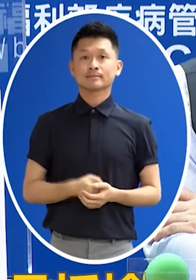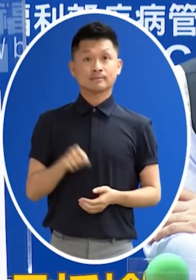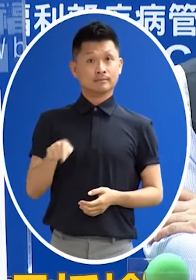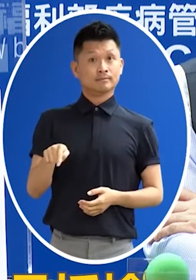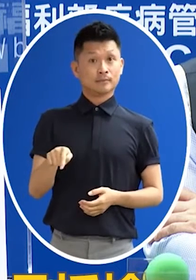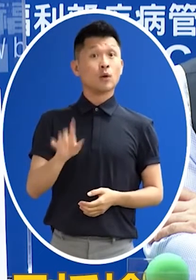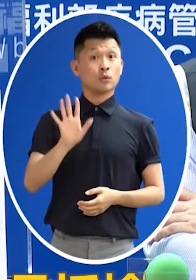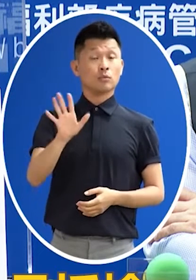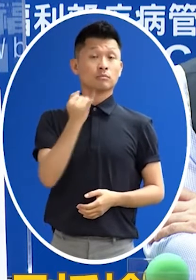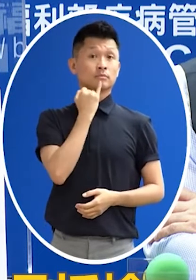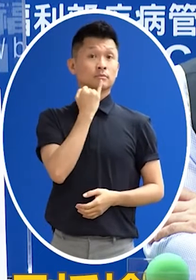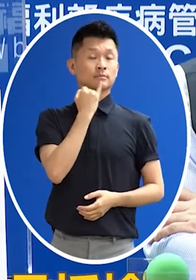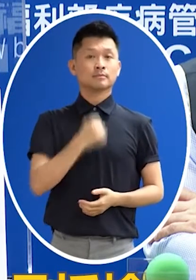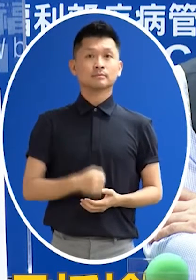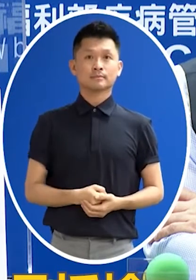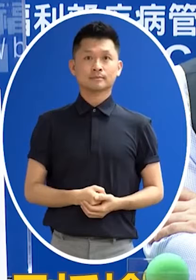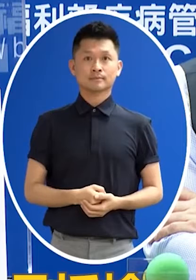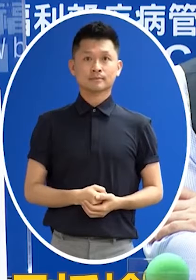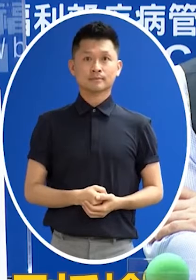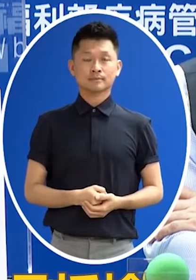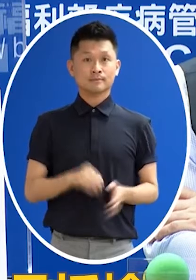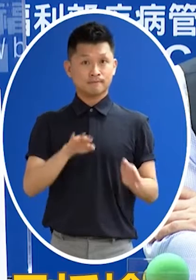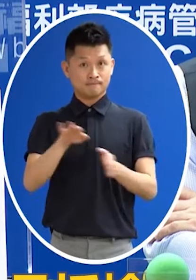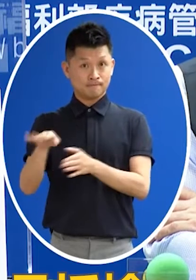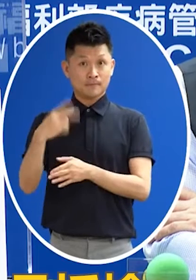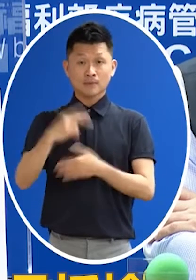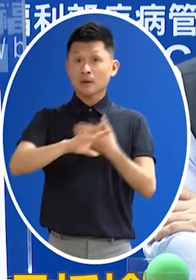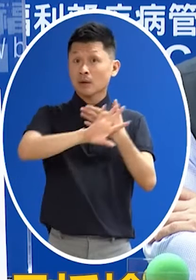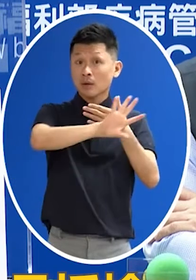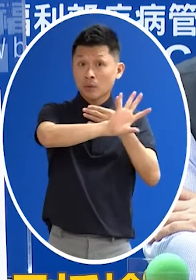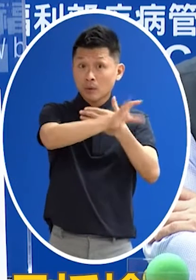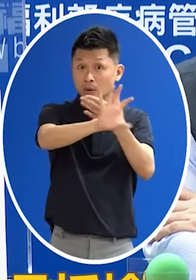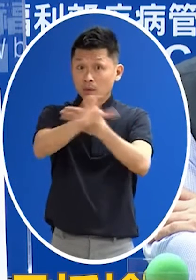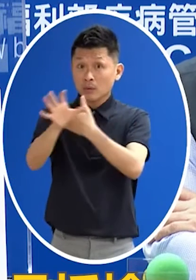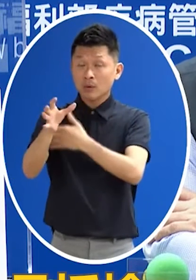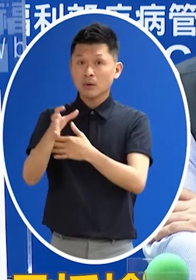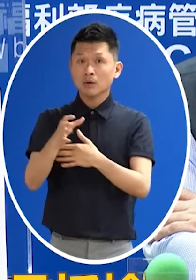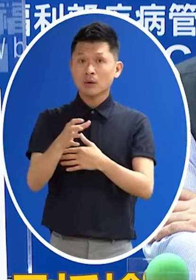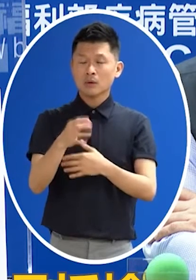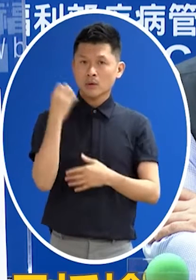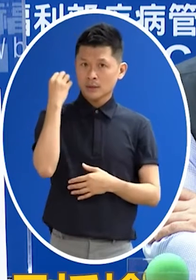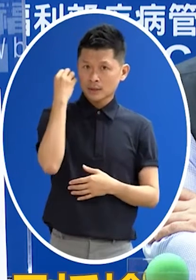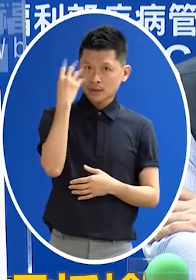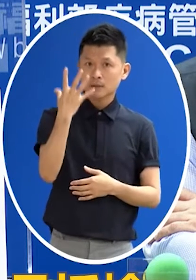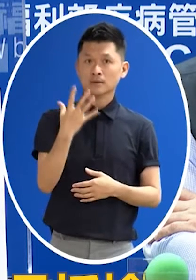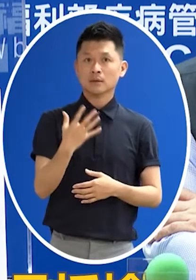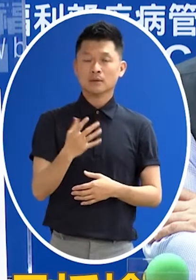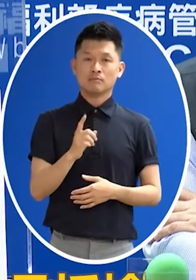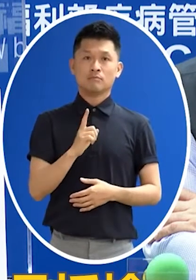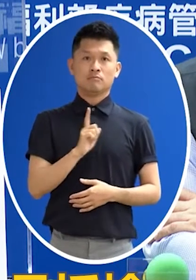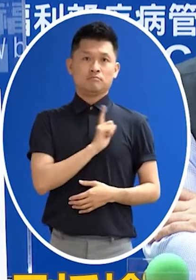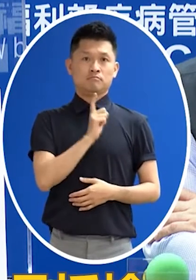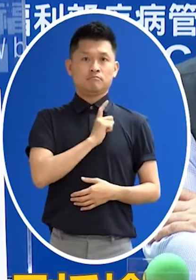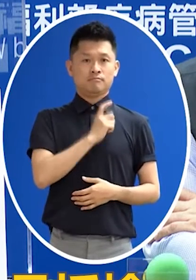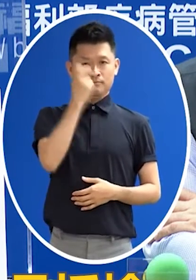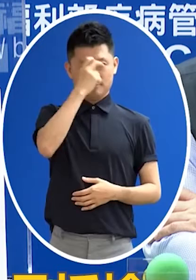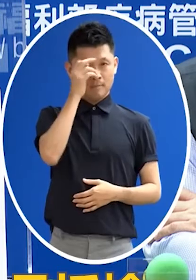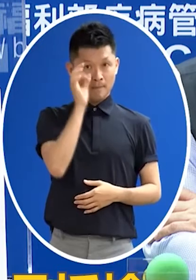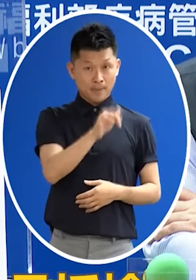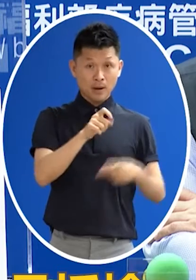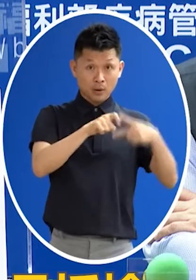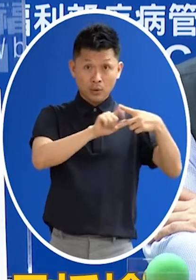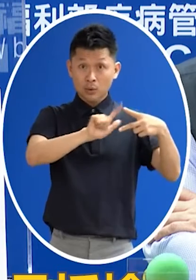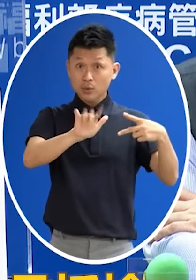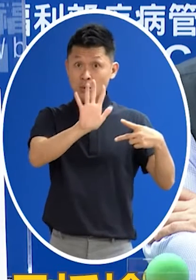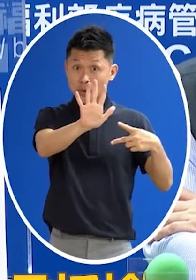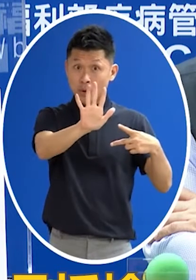该是有是可以做的。好，那另外有一些国外是不是有一些新型的一些好自己一个快筛的工具，好，